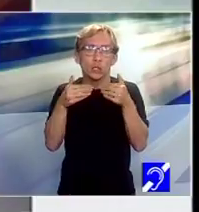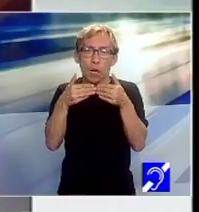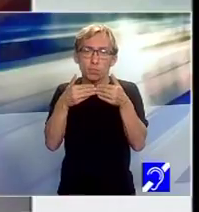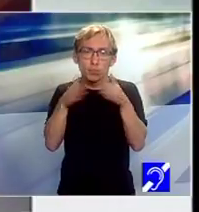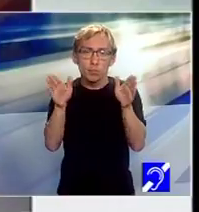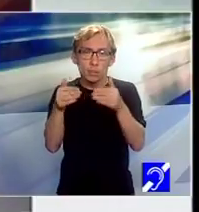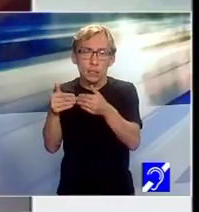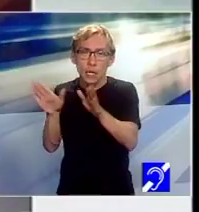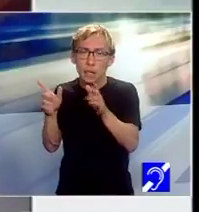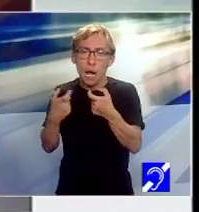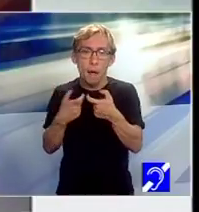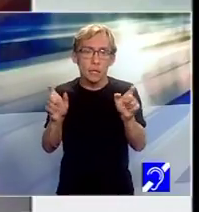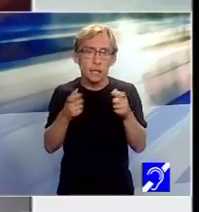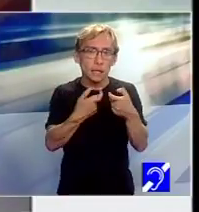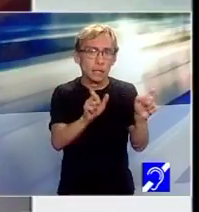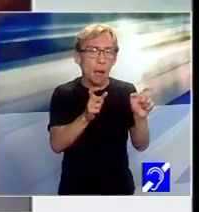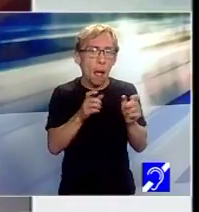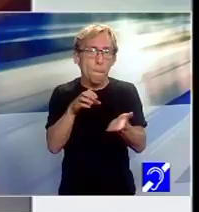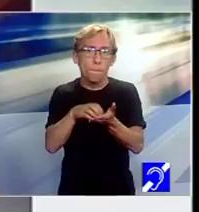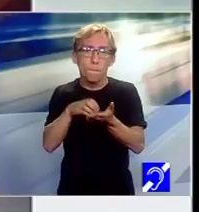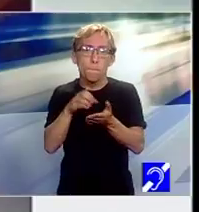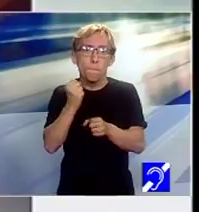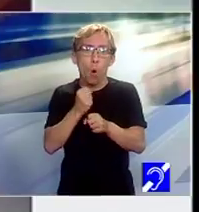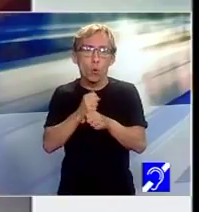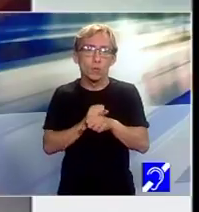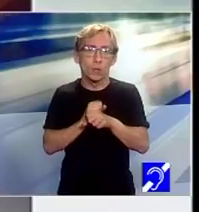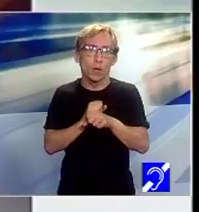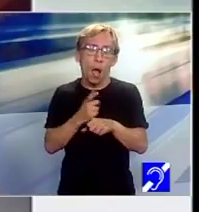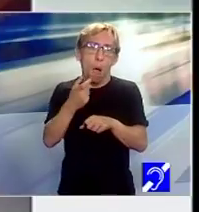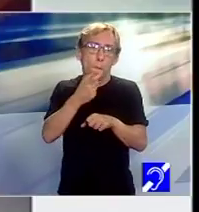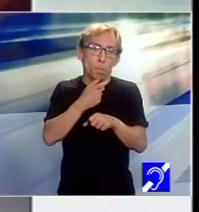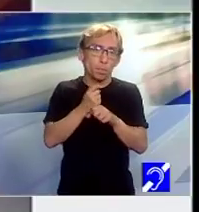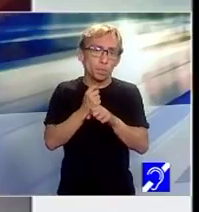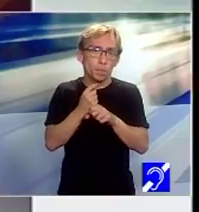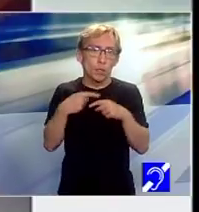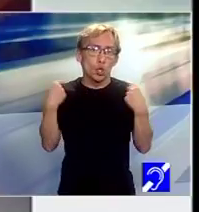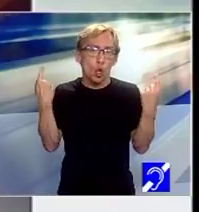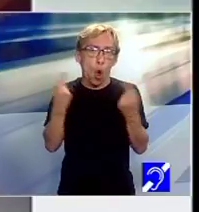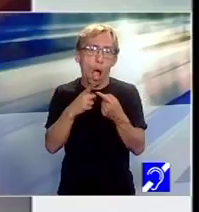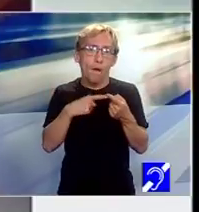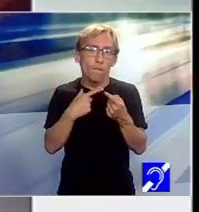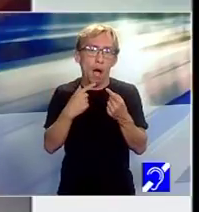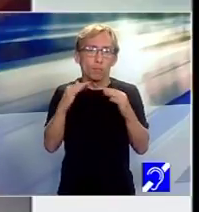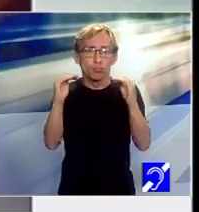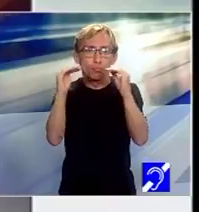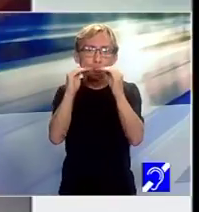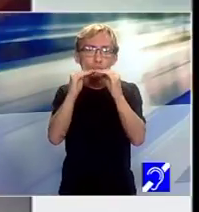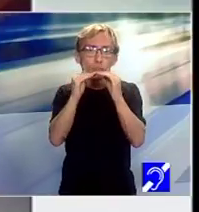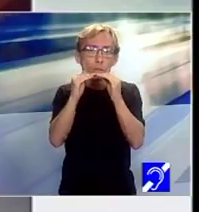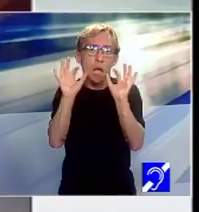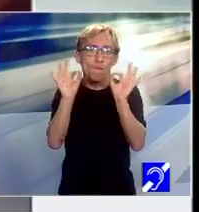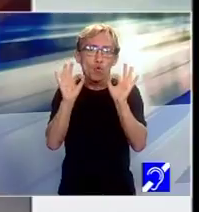Posturile nu sunt blocate în sănătate. Putem, pentru că noi avem un normativ pe care trebuie să